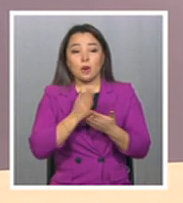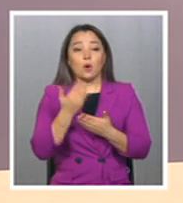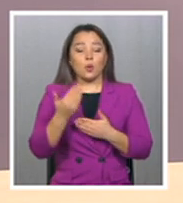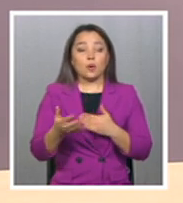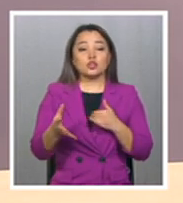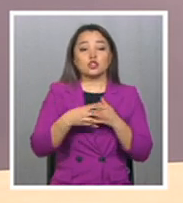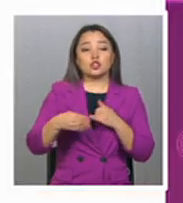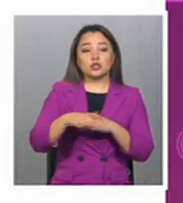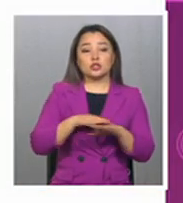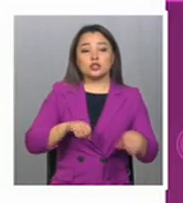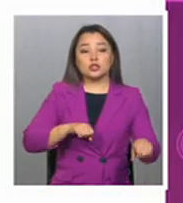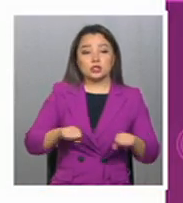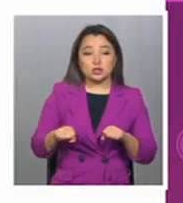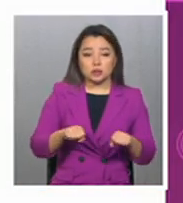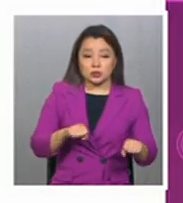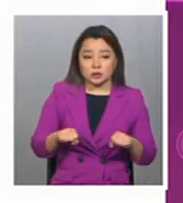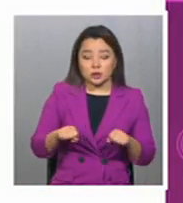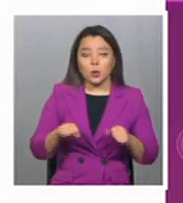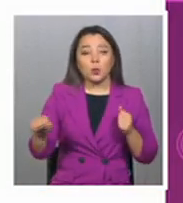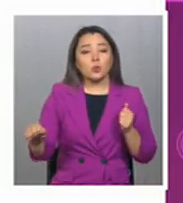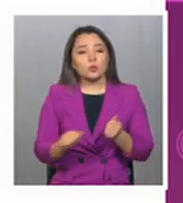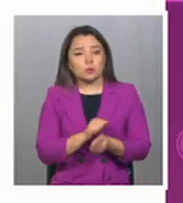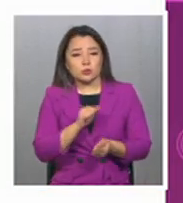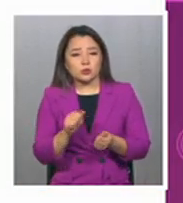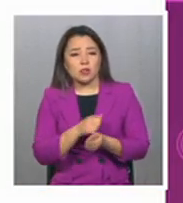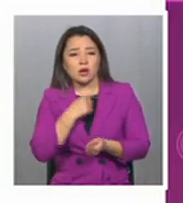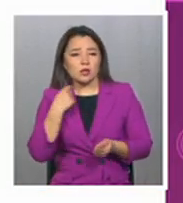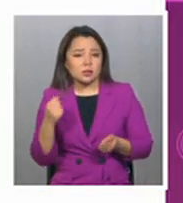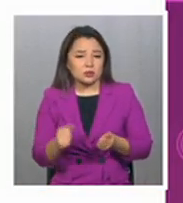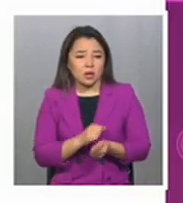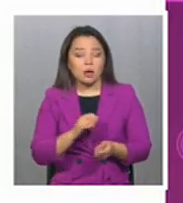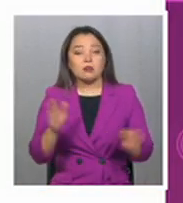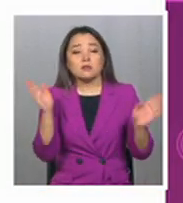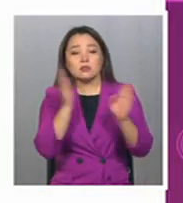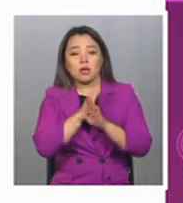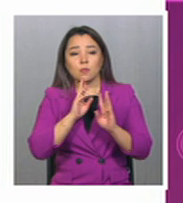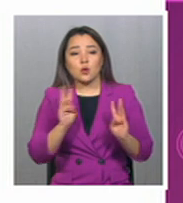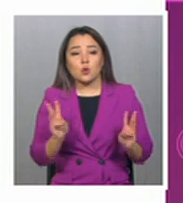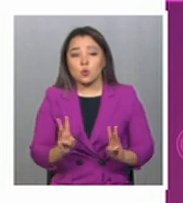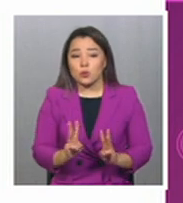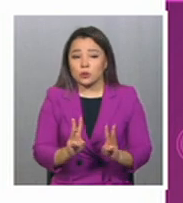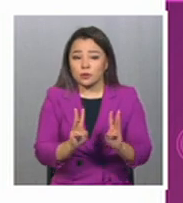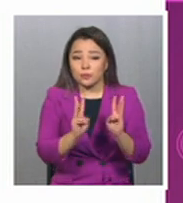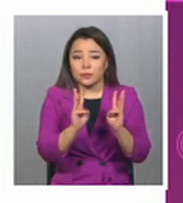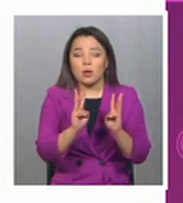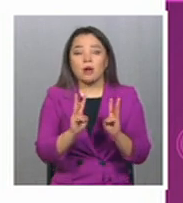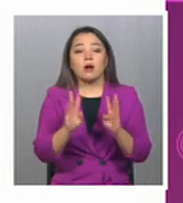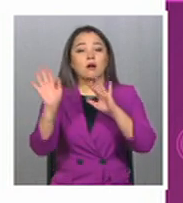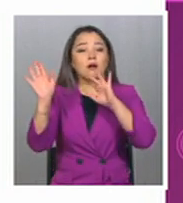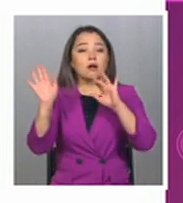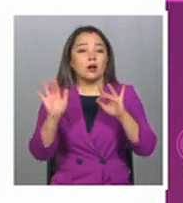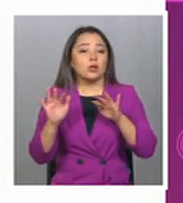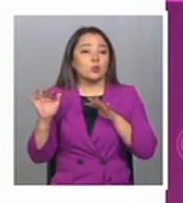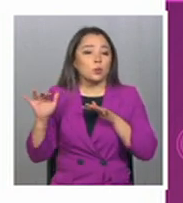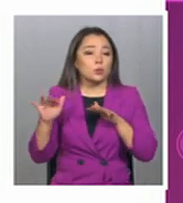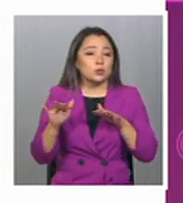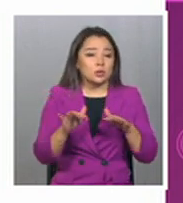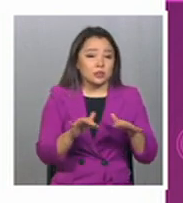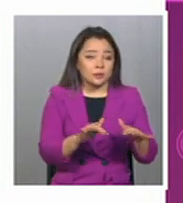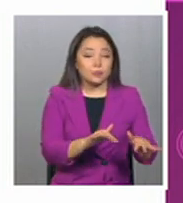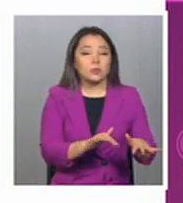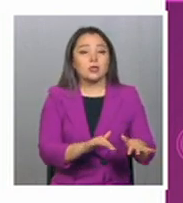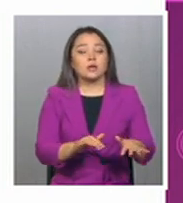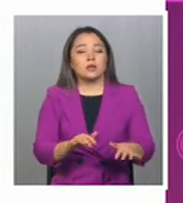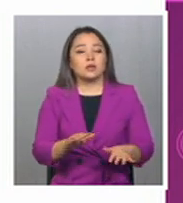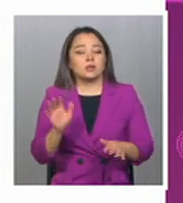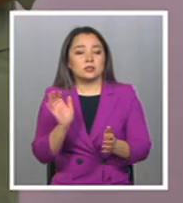жер сілкінісі, құрғақшылық, табиғи өрт, қар көшкіні және сең жүруі